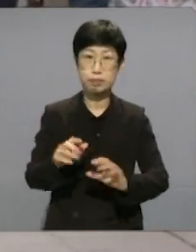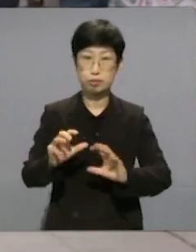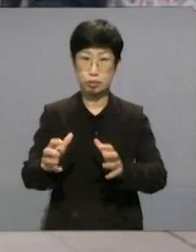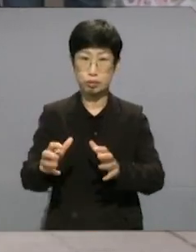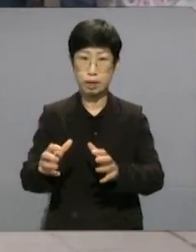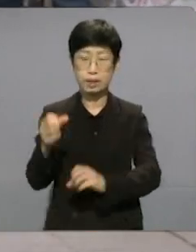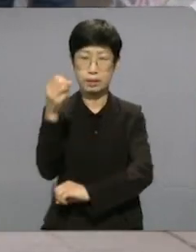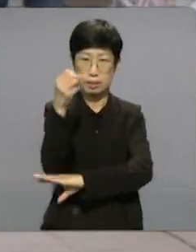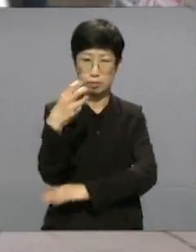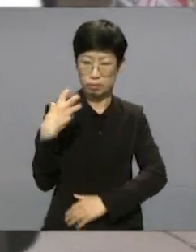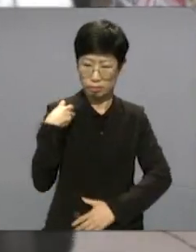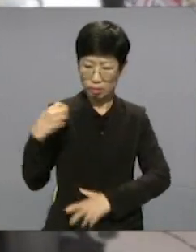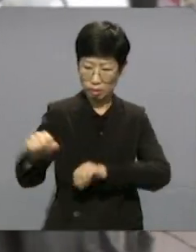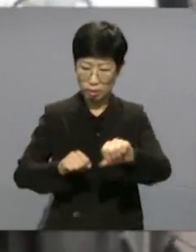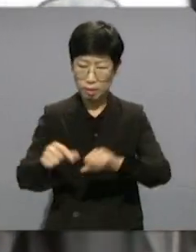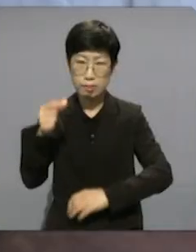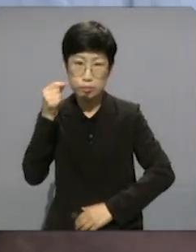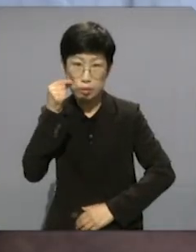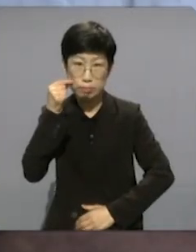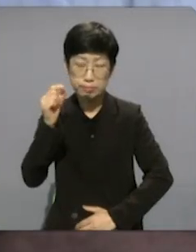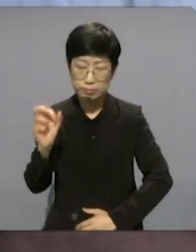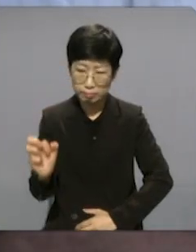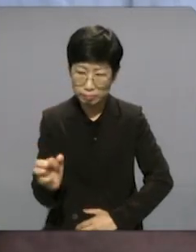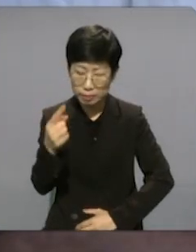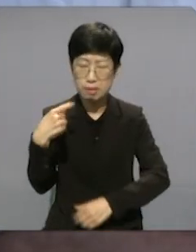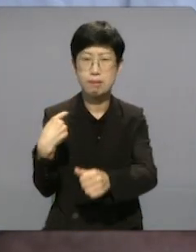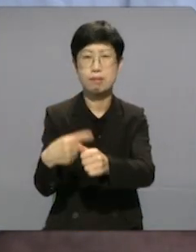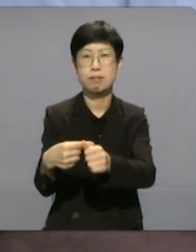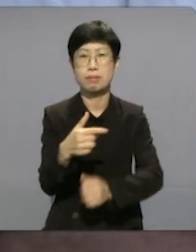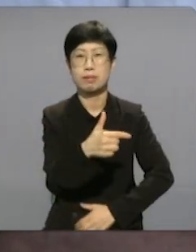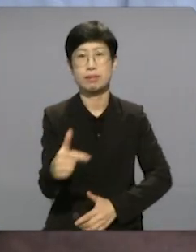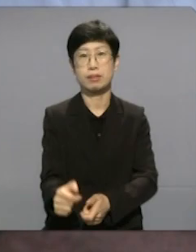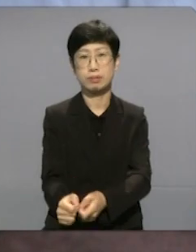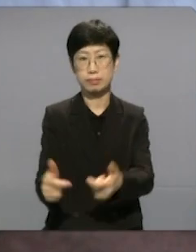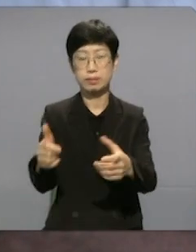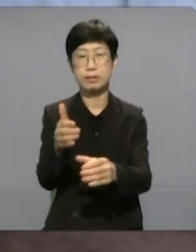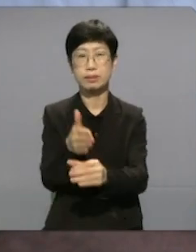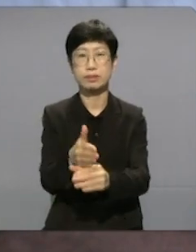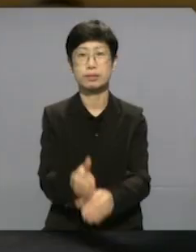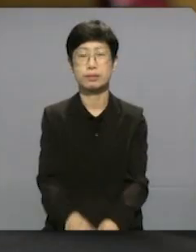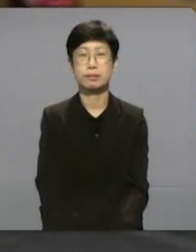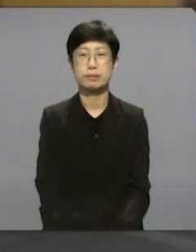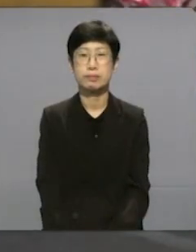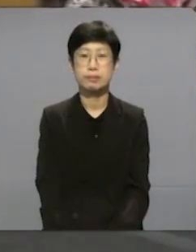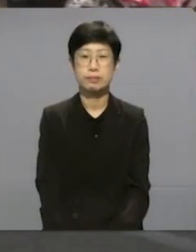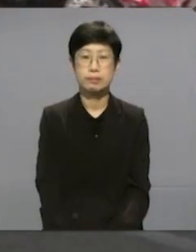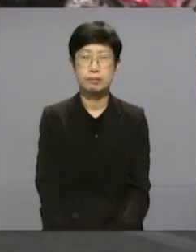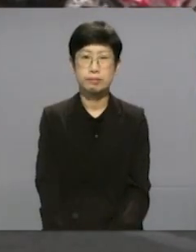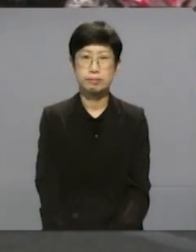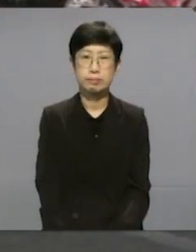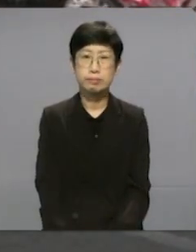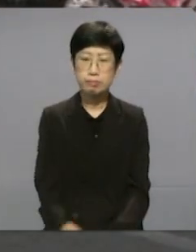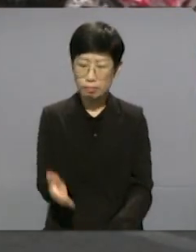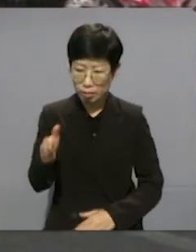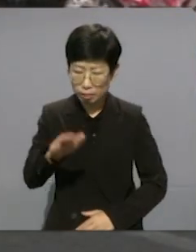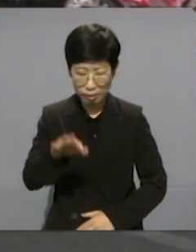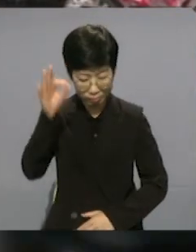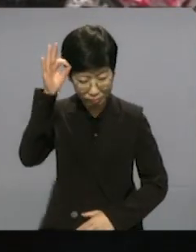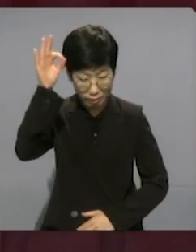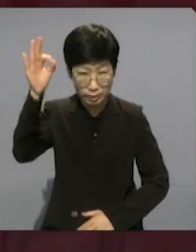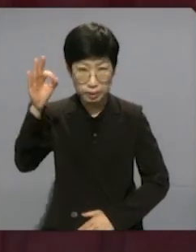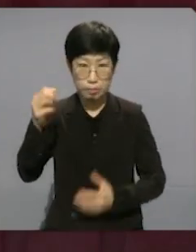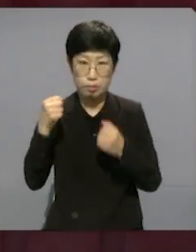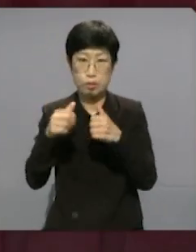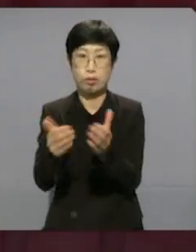국가로서의 기본적인 구실조차 해내지 못하고 있다는 국민들의 비판만 커지고 있습니다. 외신은 그러나 튀니지